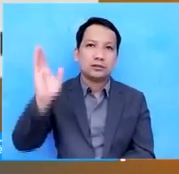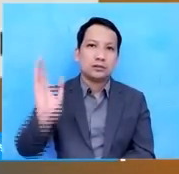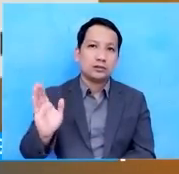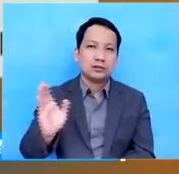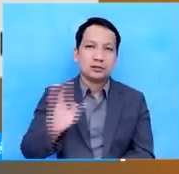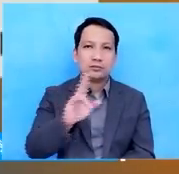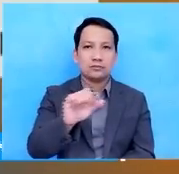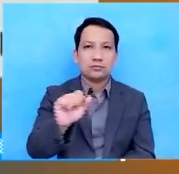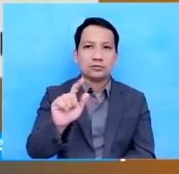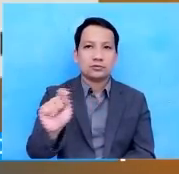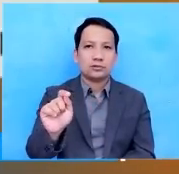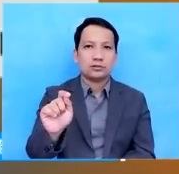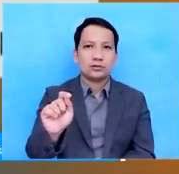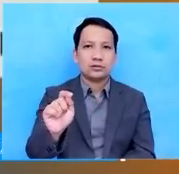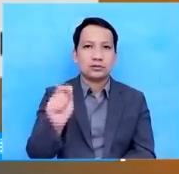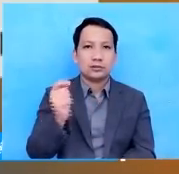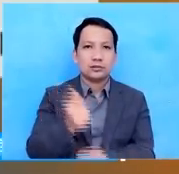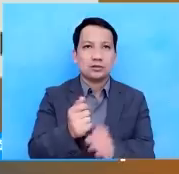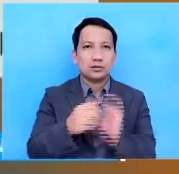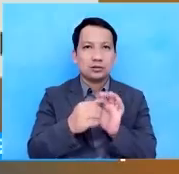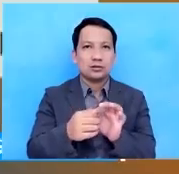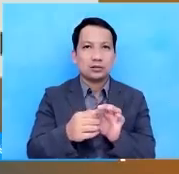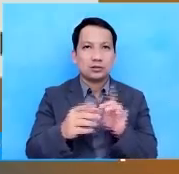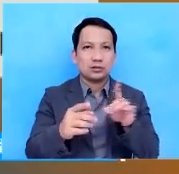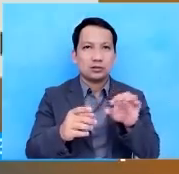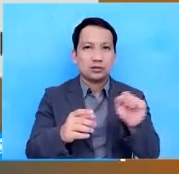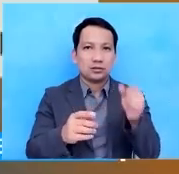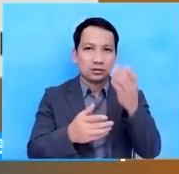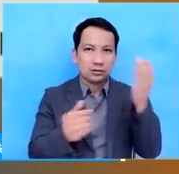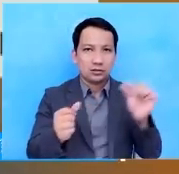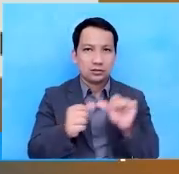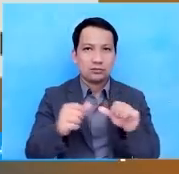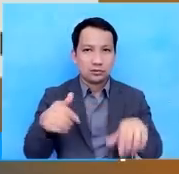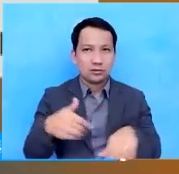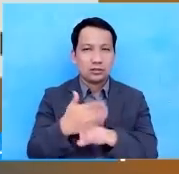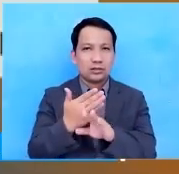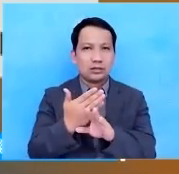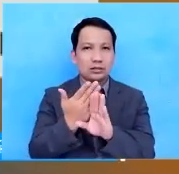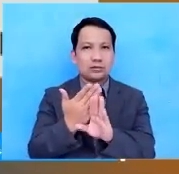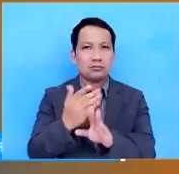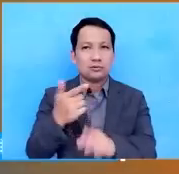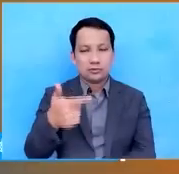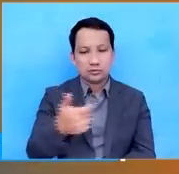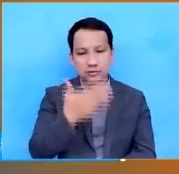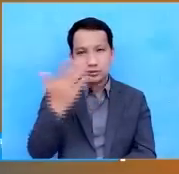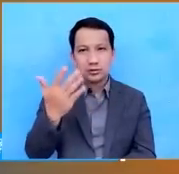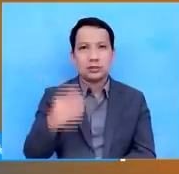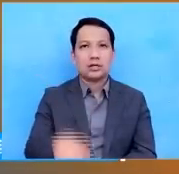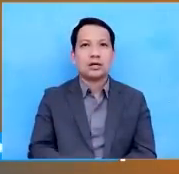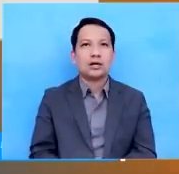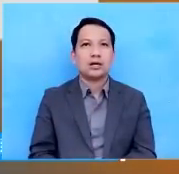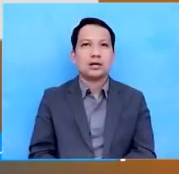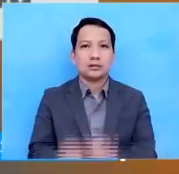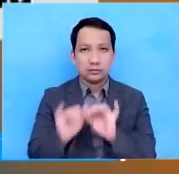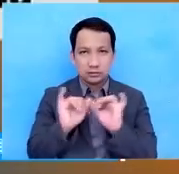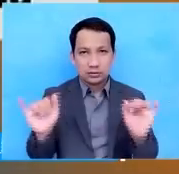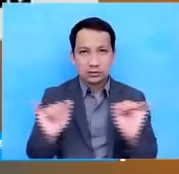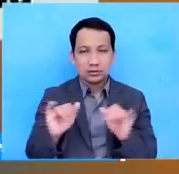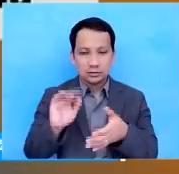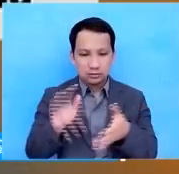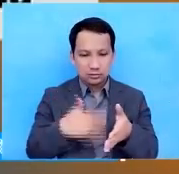Butuan City, Cotabato City, Dipolog City, Davao City at General Santos City. Gayon